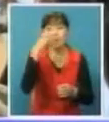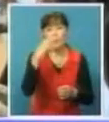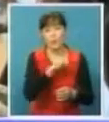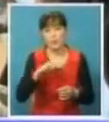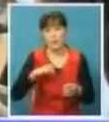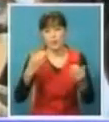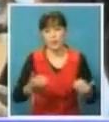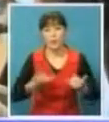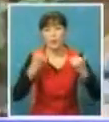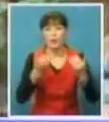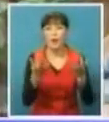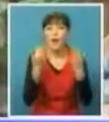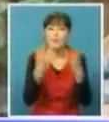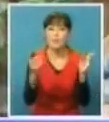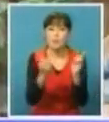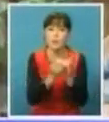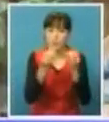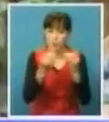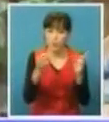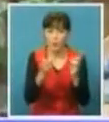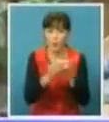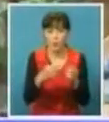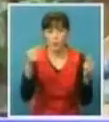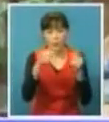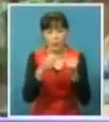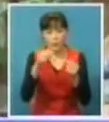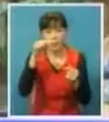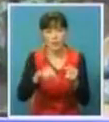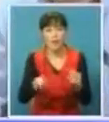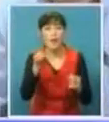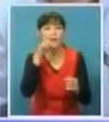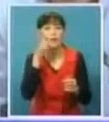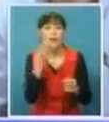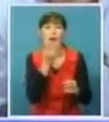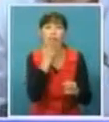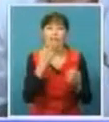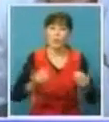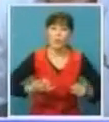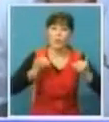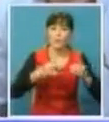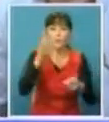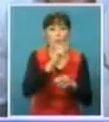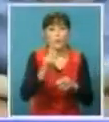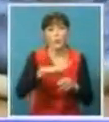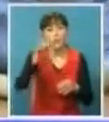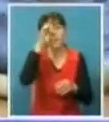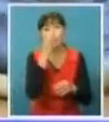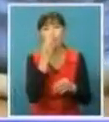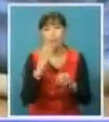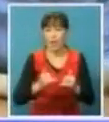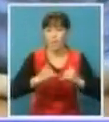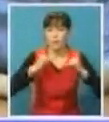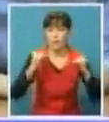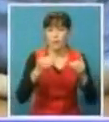тіліңді құрметте. Талайдың басын қосқан бүгінгі жиынның көздегені осы. Жастарды ана тілін ардақтауға үйретіп, мемлекеттік тілдің мәртебесін